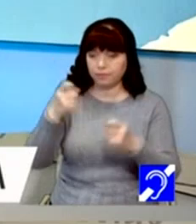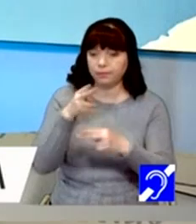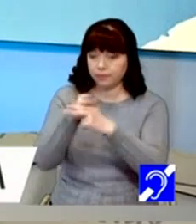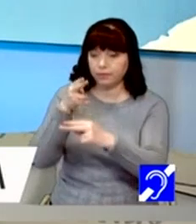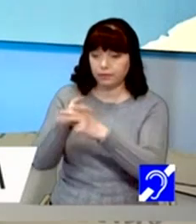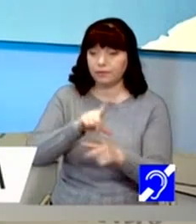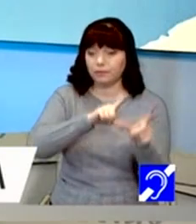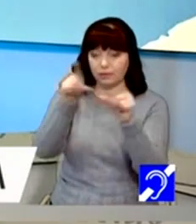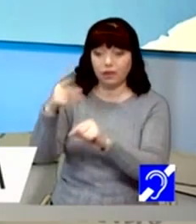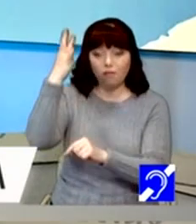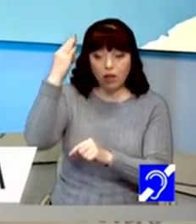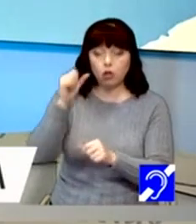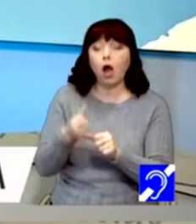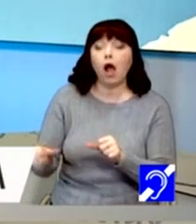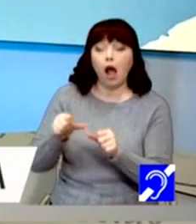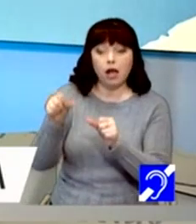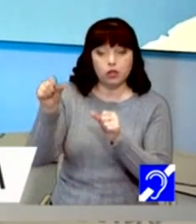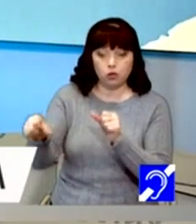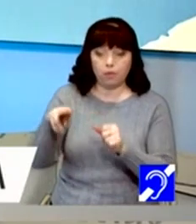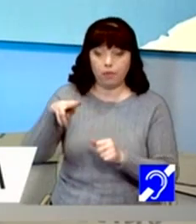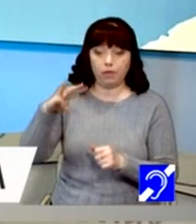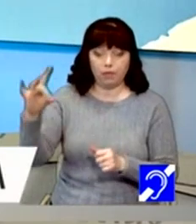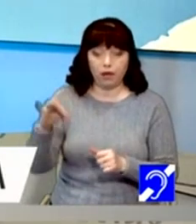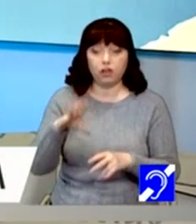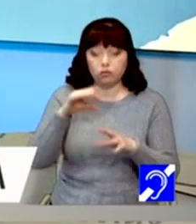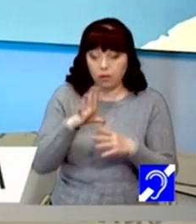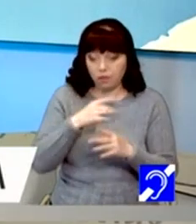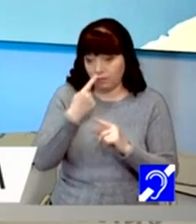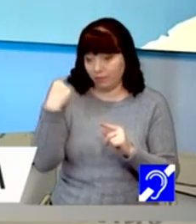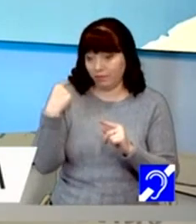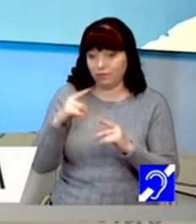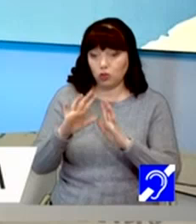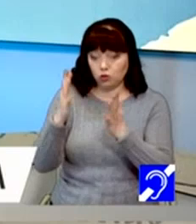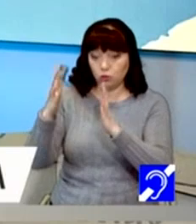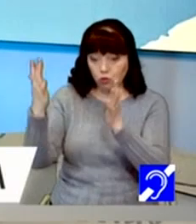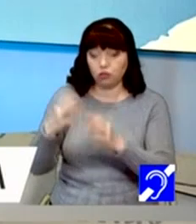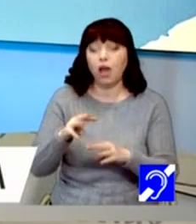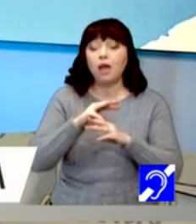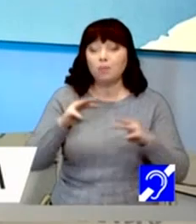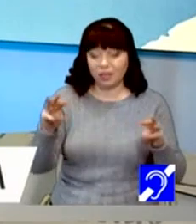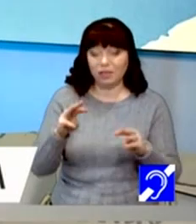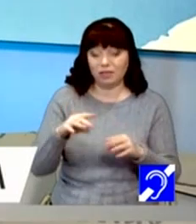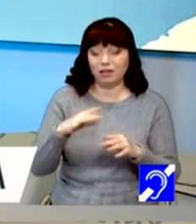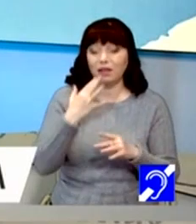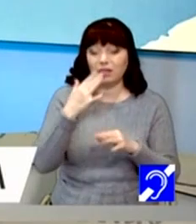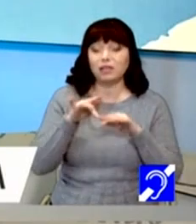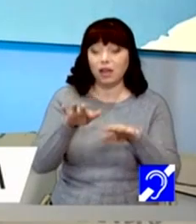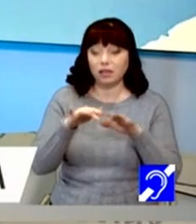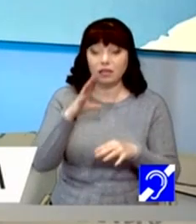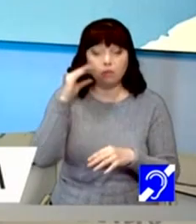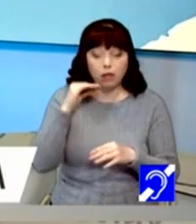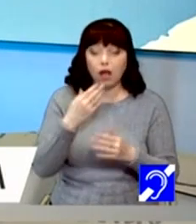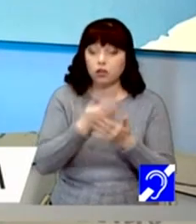în special în regiunea transnistreană în contextul ultimelor evenimente Ministerul de Externe al Bulgariei recomandat cetățenilor